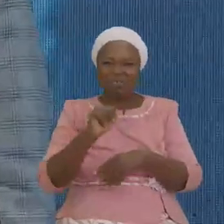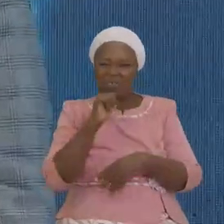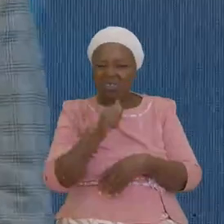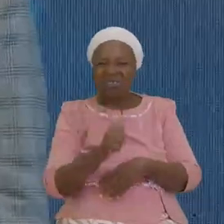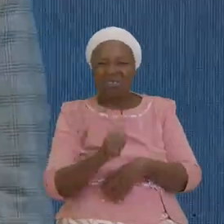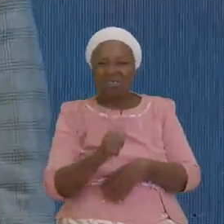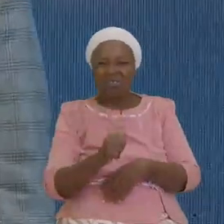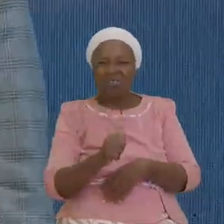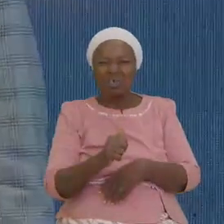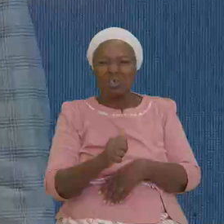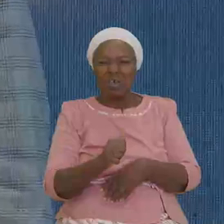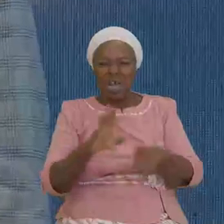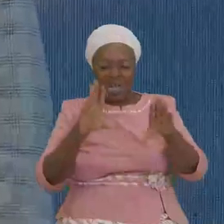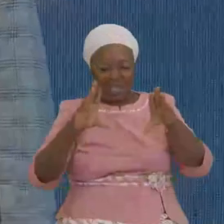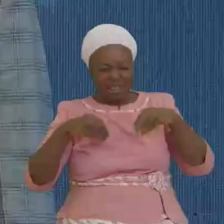ces gens-là